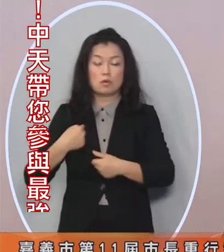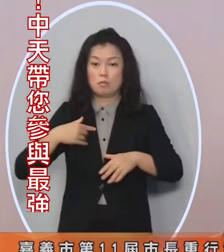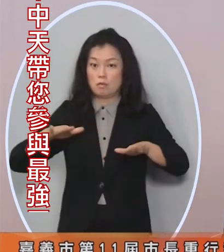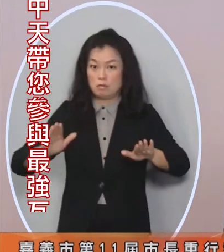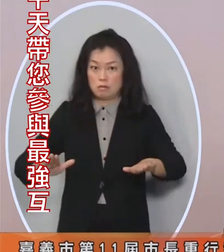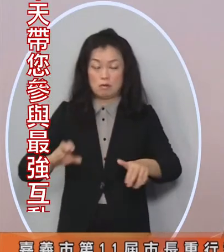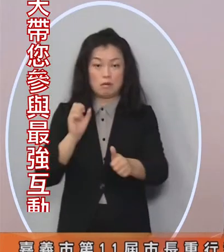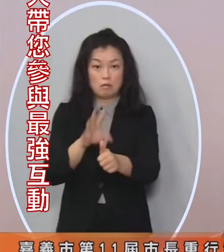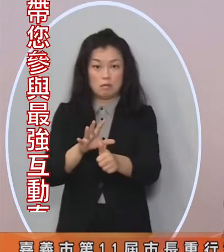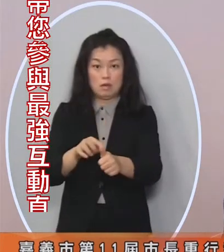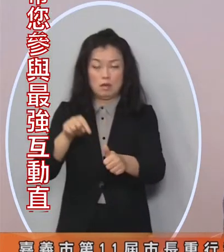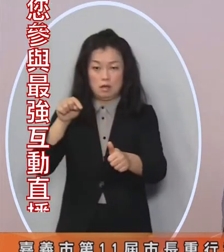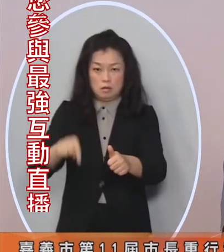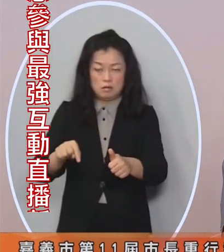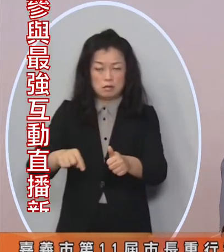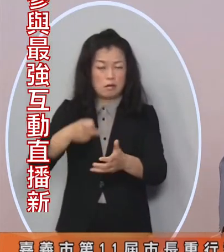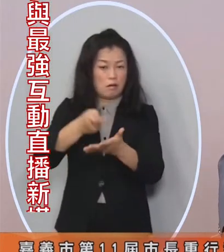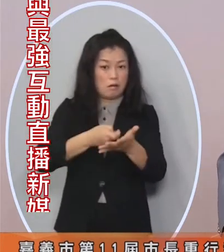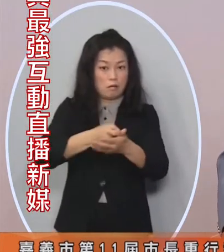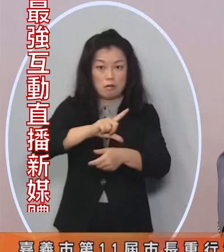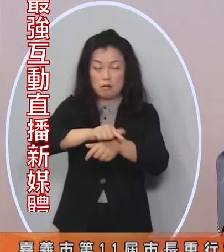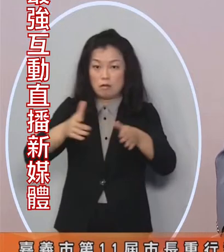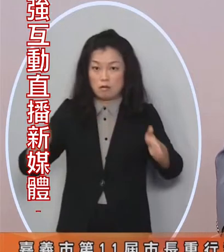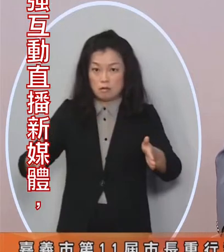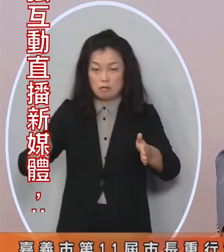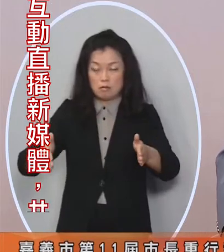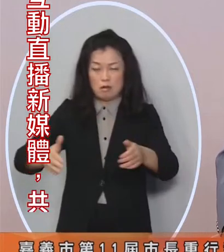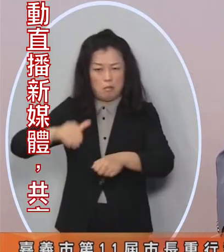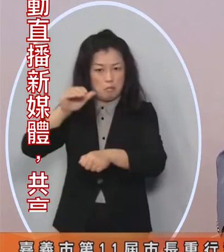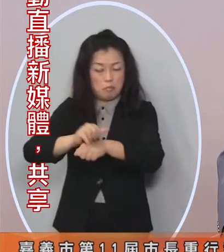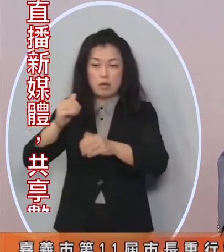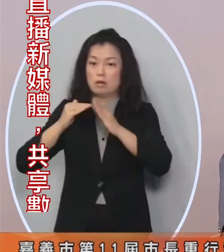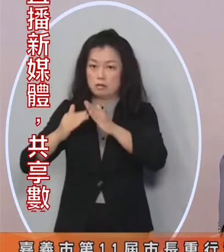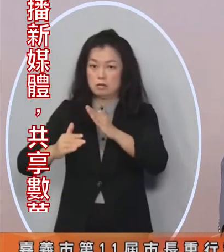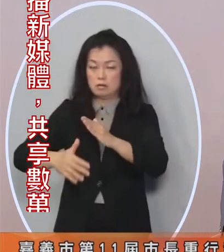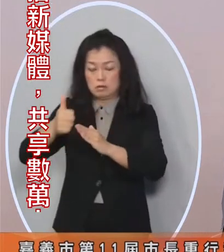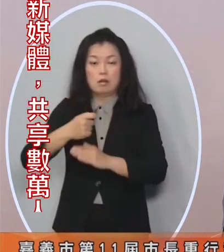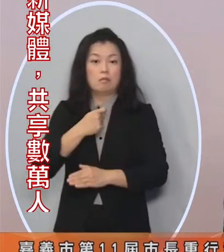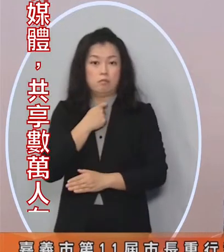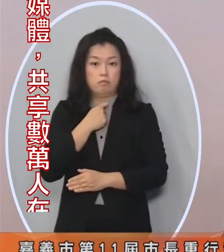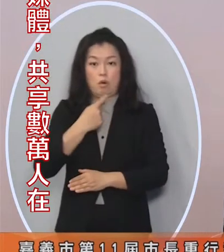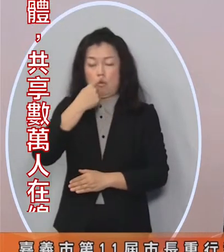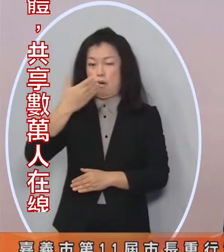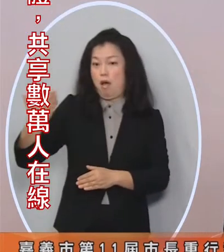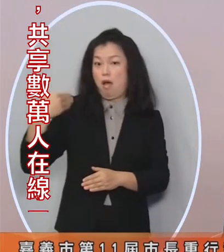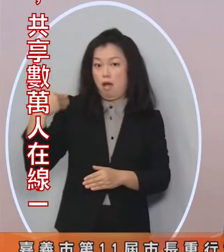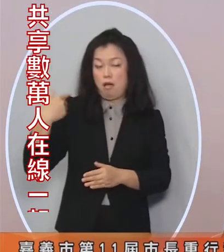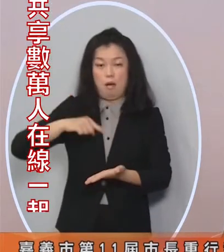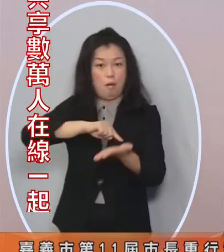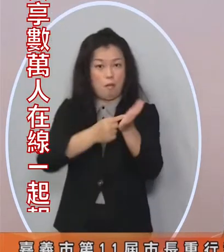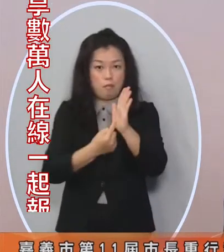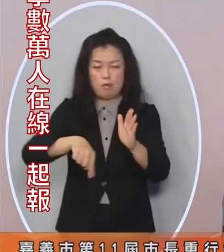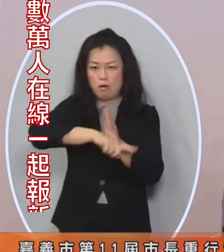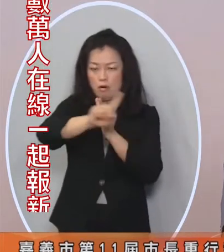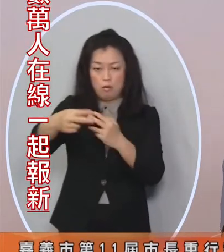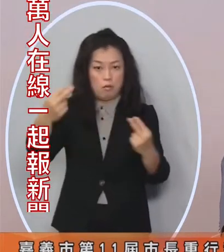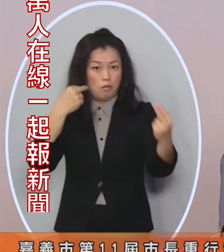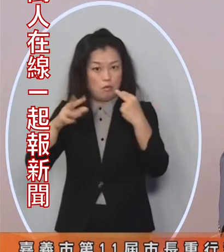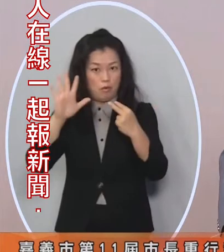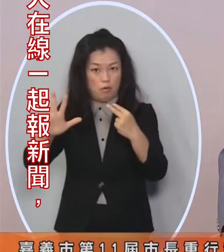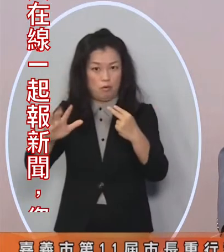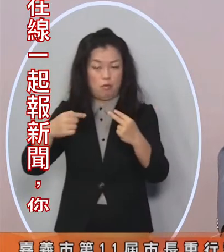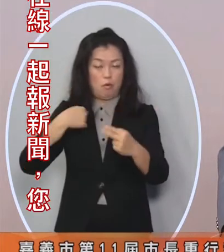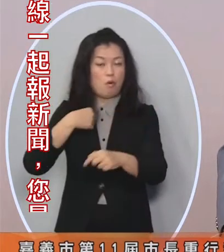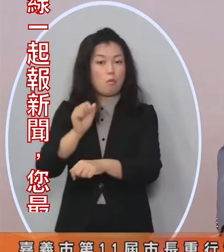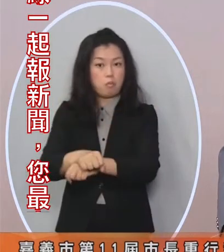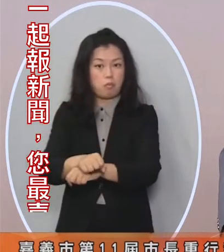代，我们需要一个专业的市长。李俊立过去的表现到现在都可以让大家肯定，都可以让大家信任，我就是